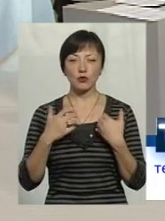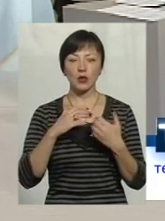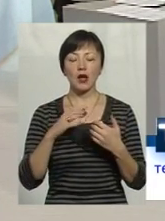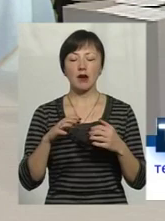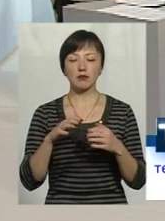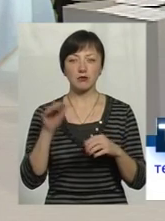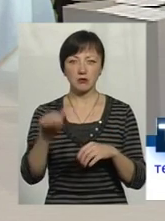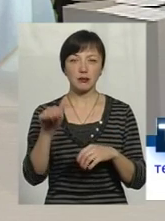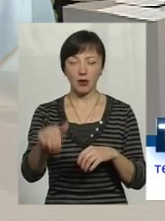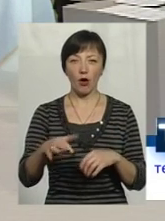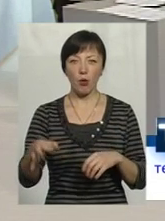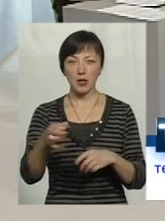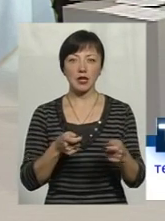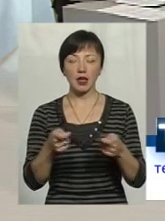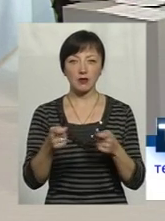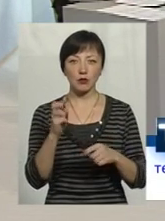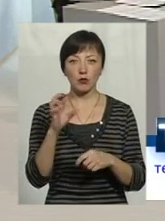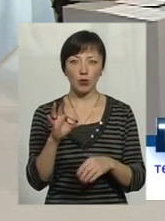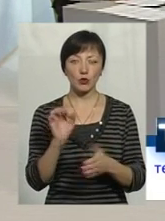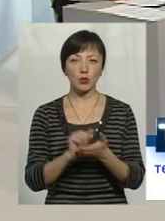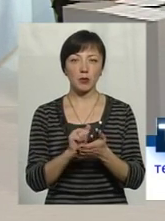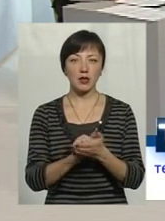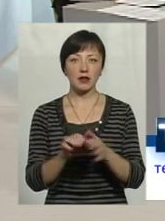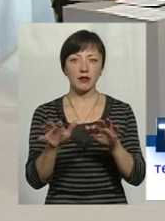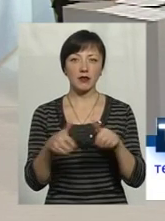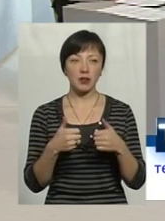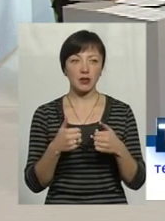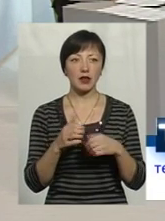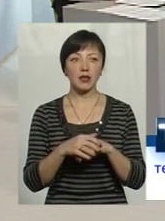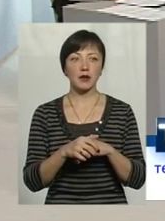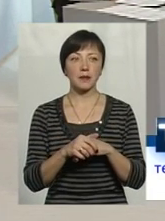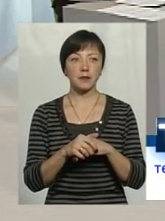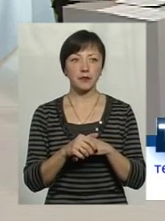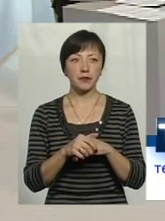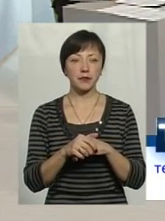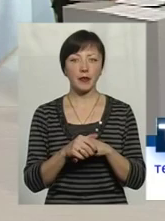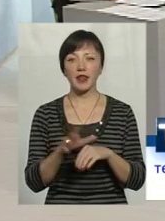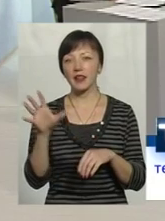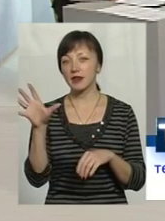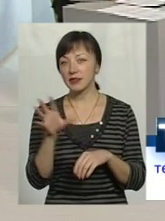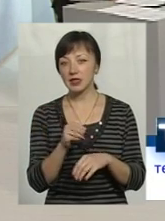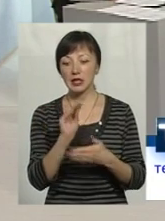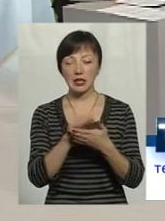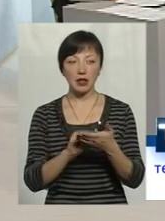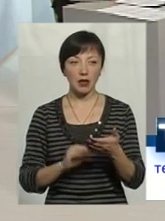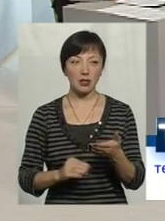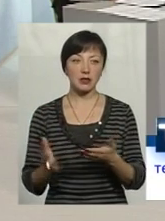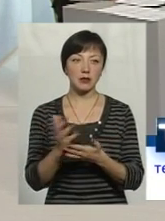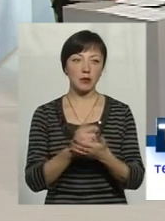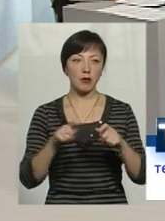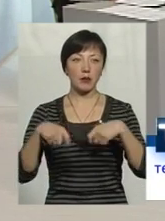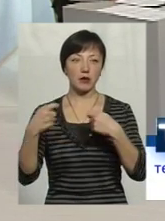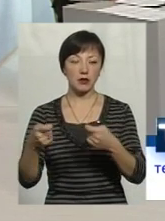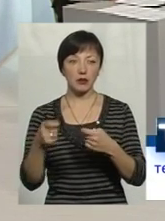керівництво, бо документи... Дякую вам велике за питання. Я вже всі дати зібрав і всі передав, але